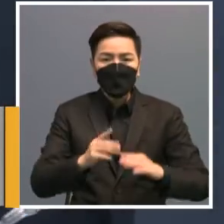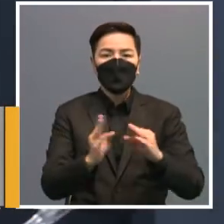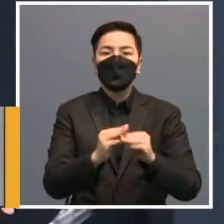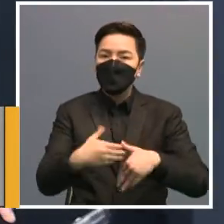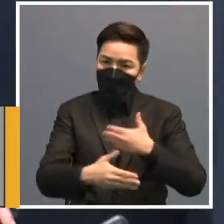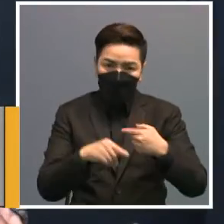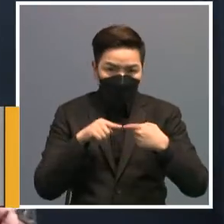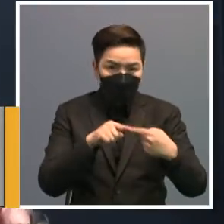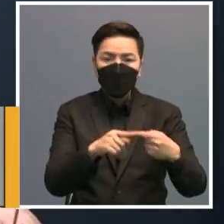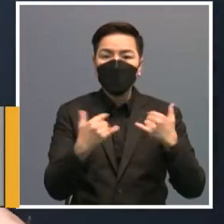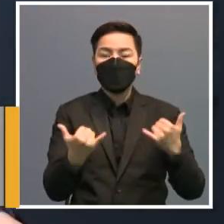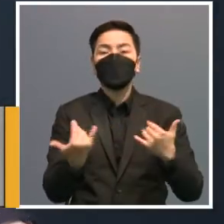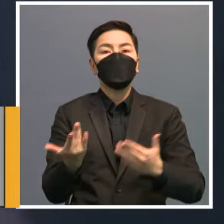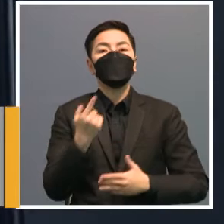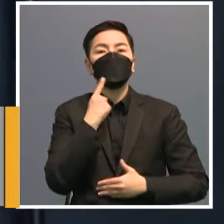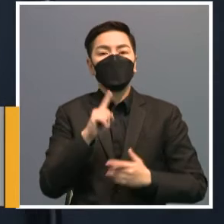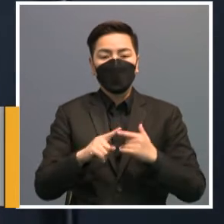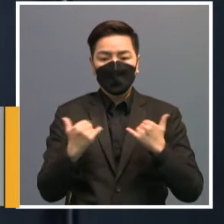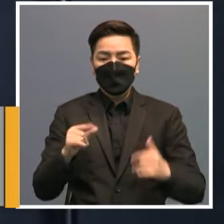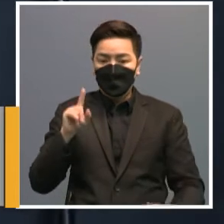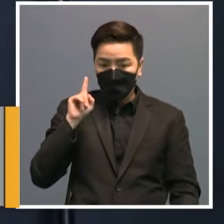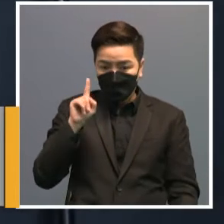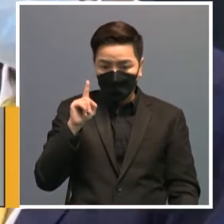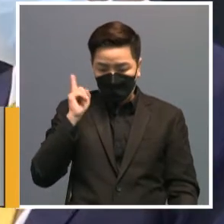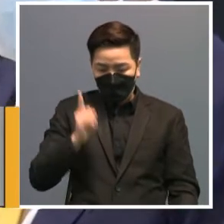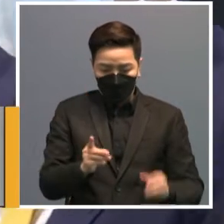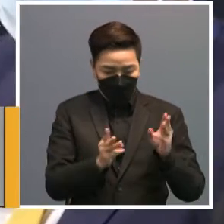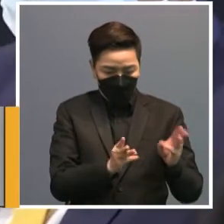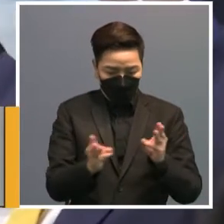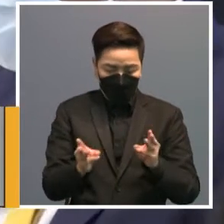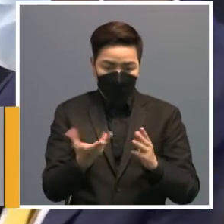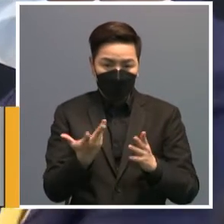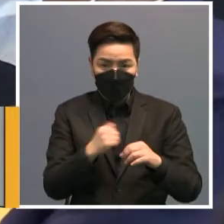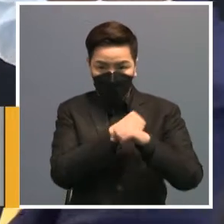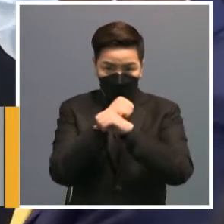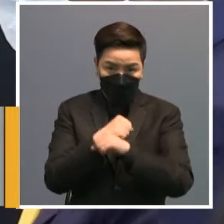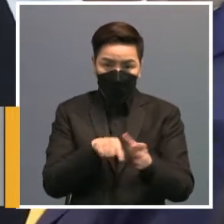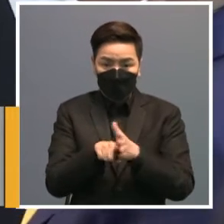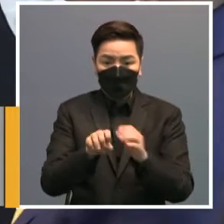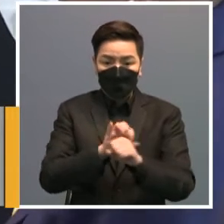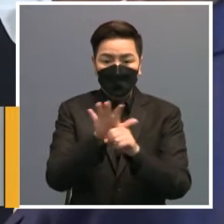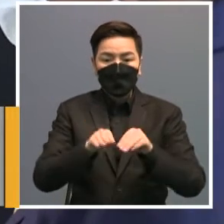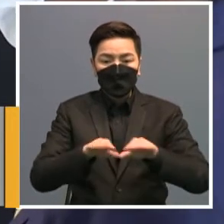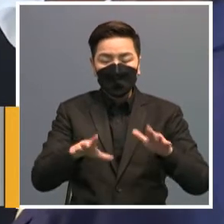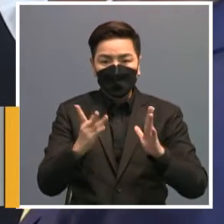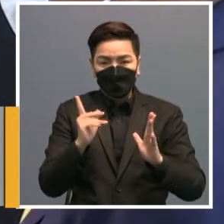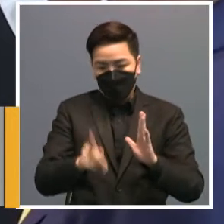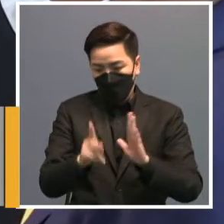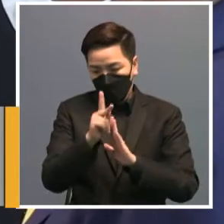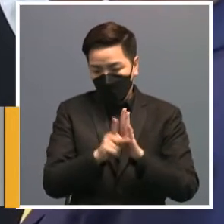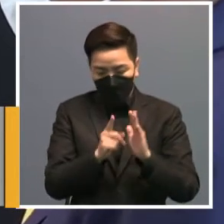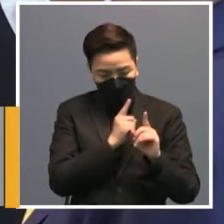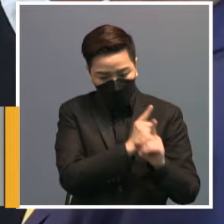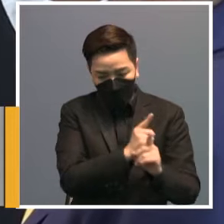างคุณวิรัติยืนยันนะคะแต่ทั้งนี้ทั้งนั้นอีกด้านนึงต้องมีมาตรการที่จะป้องกันการแพร่ระบาดเคร่งครัดแล้วก็เข้มงวดด้